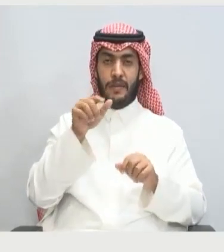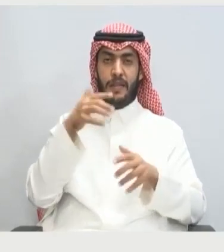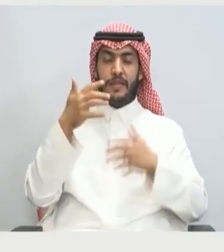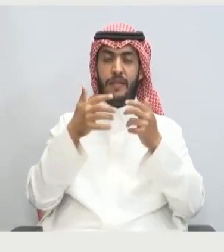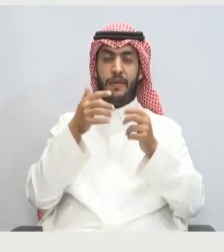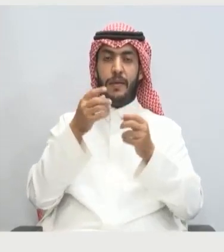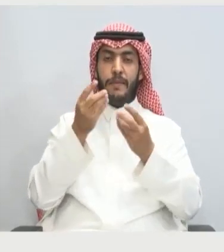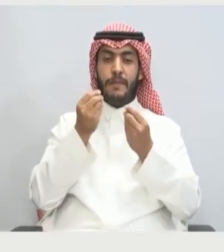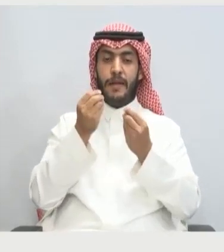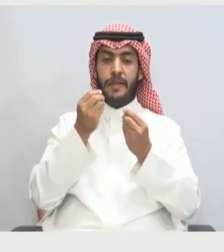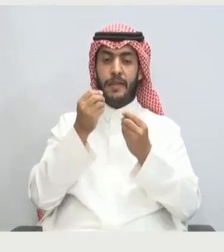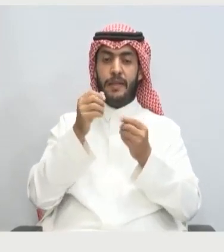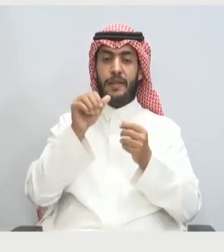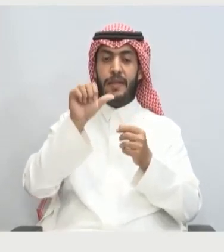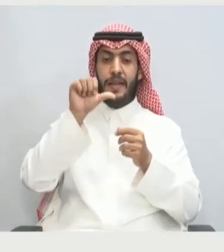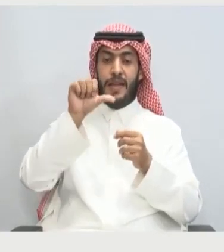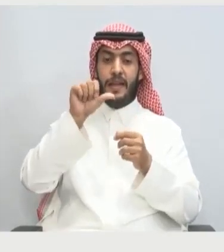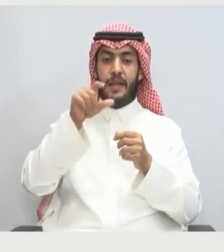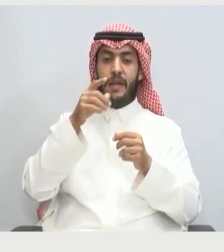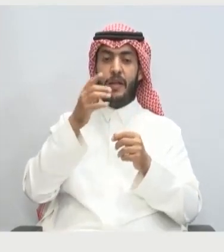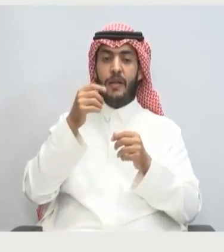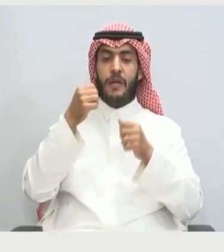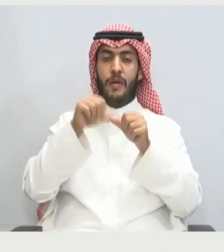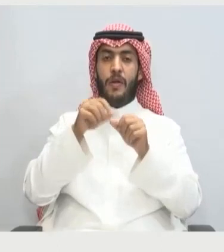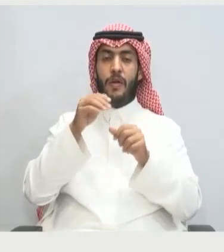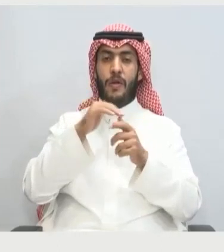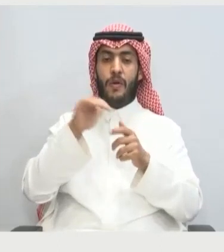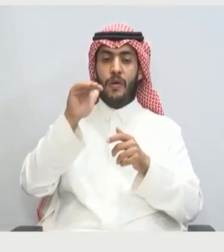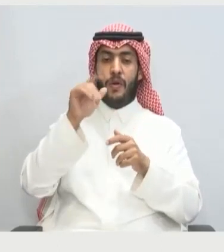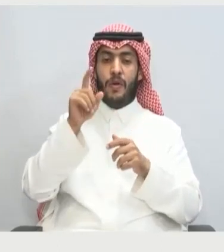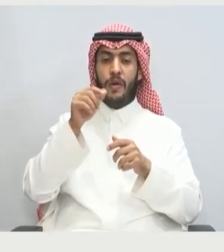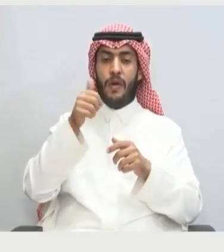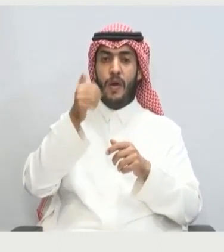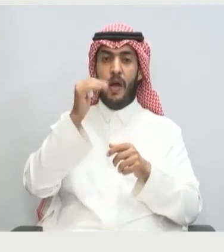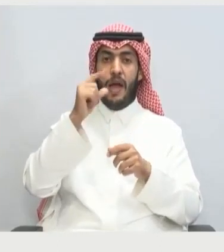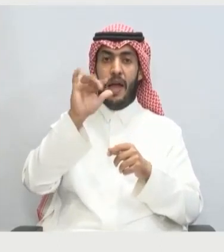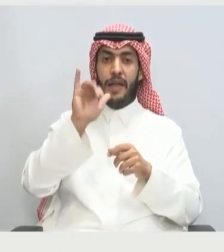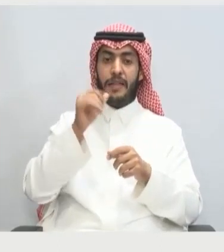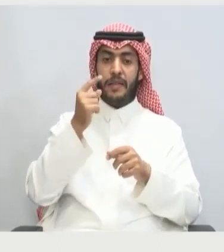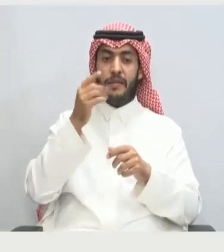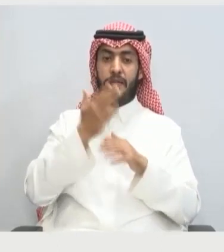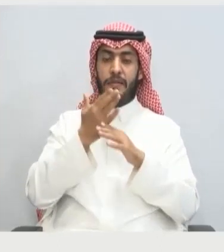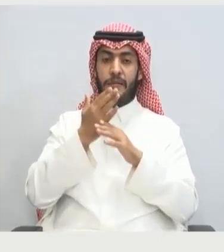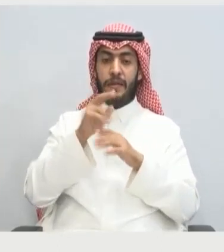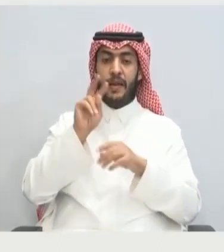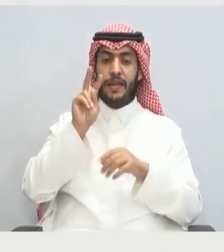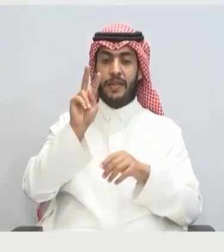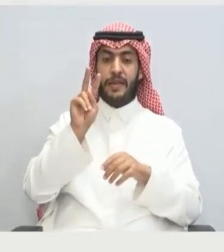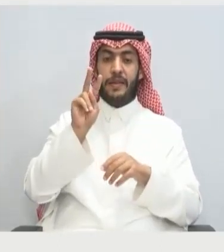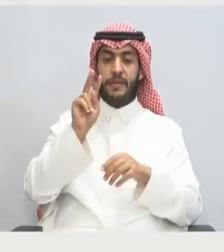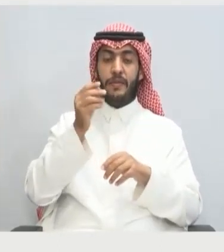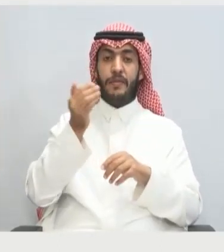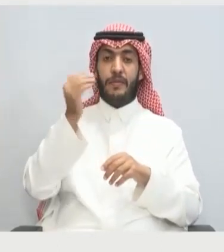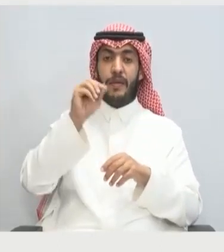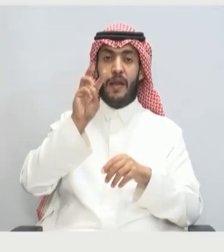تفاعل الماده اي احادي الرتبه على اي اساس قلت انه احادي الرتبه عندما اقول 2